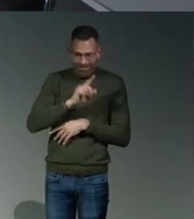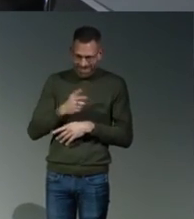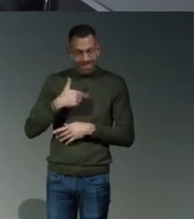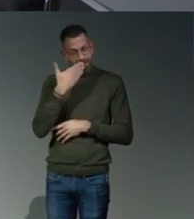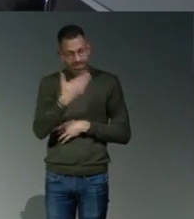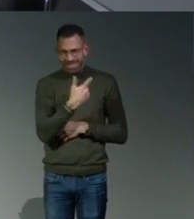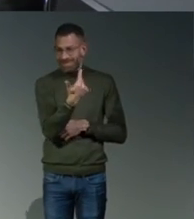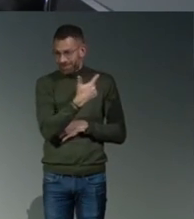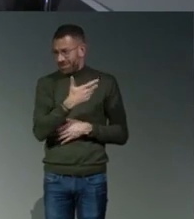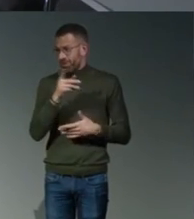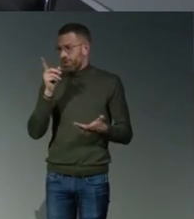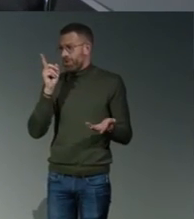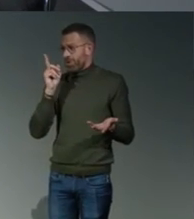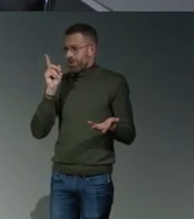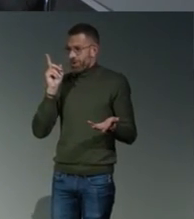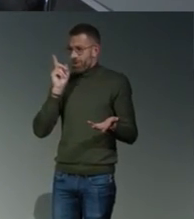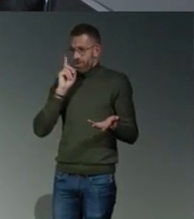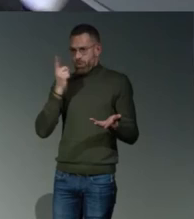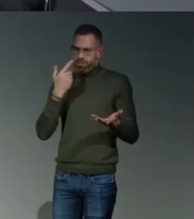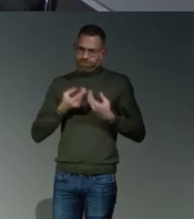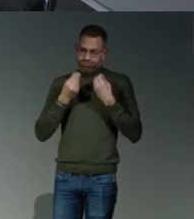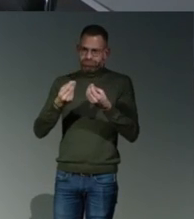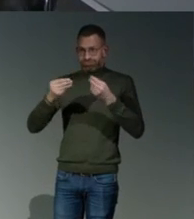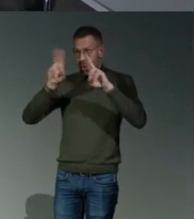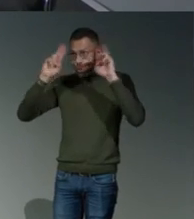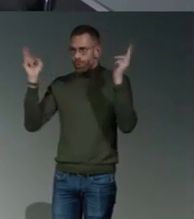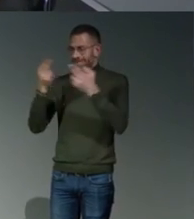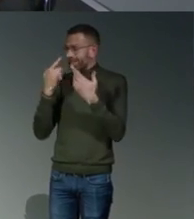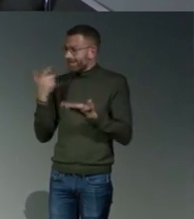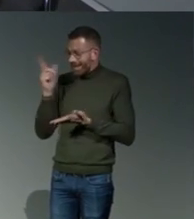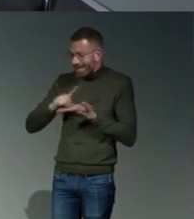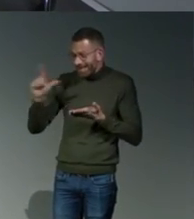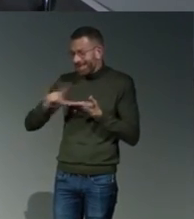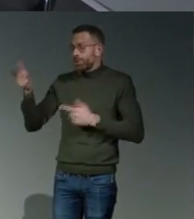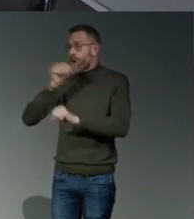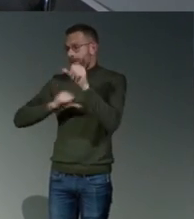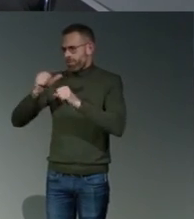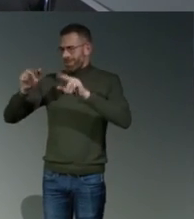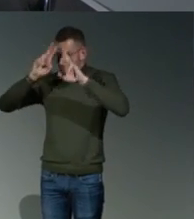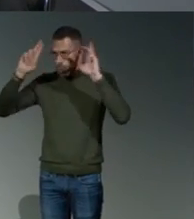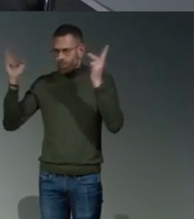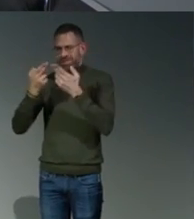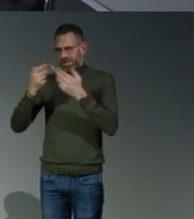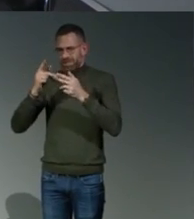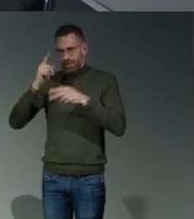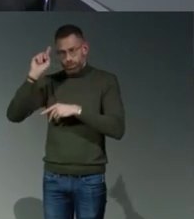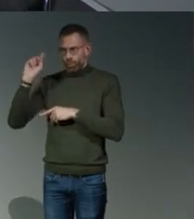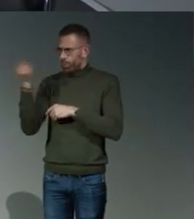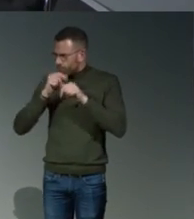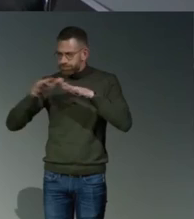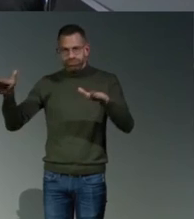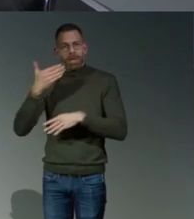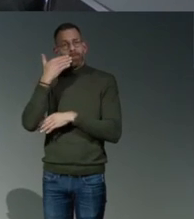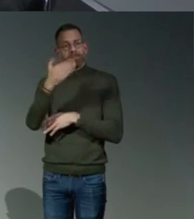parce que c'est grâce à vous aussi qu'on a pu faire Universalité. Il n'y a pas de littérature s'il n'y a pas d'universalité. Le régisseur,